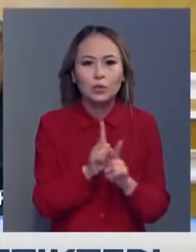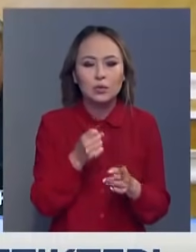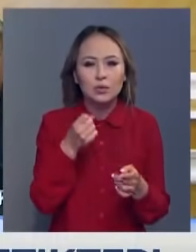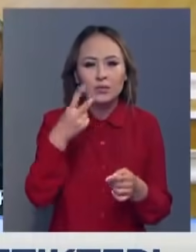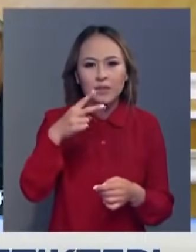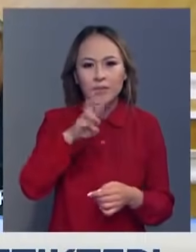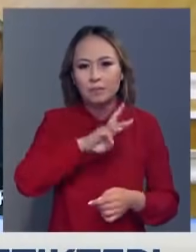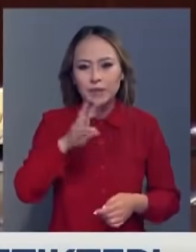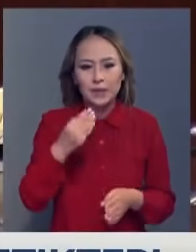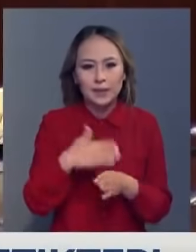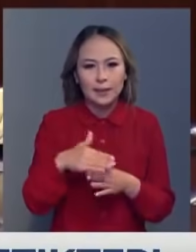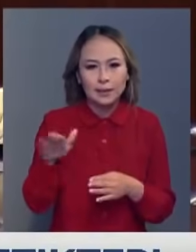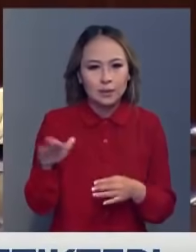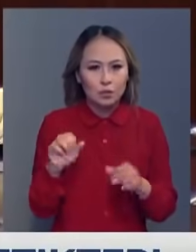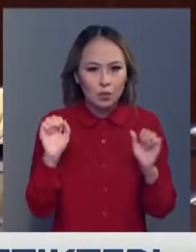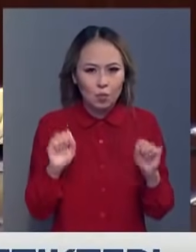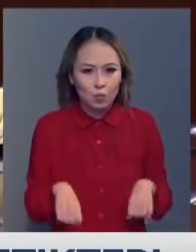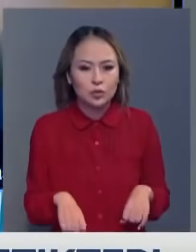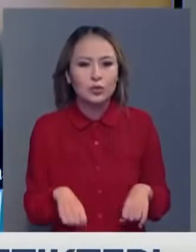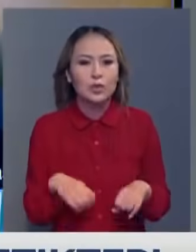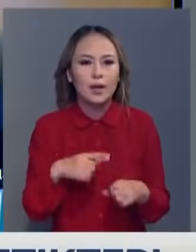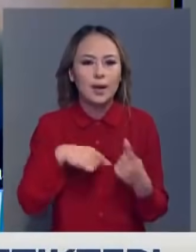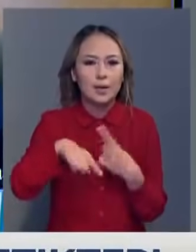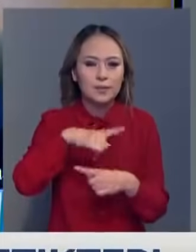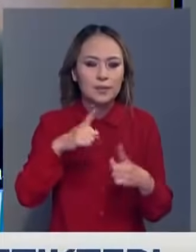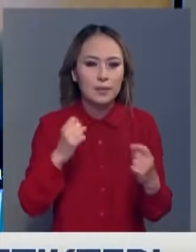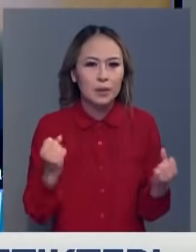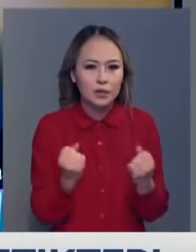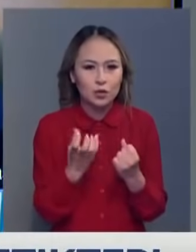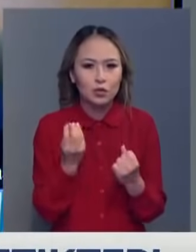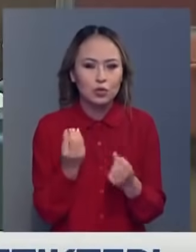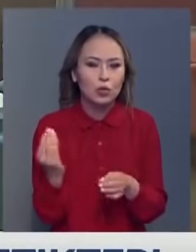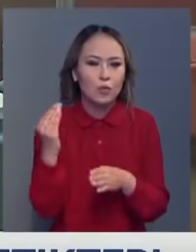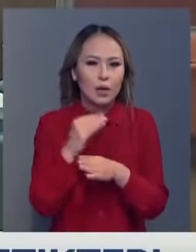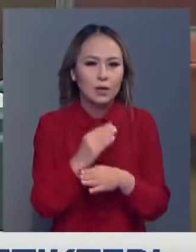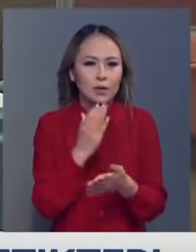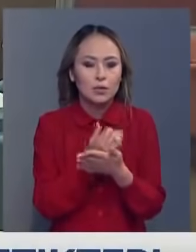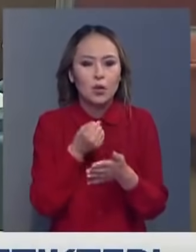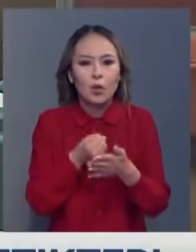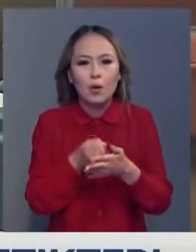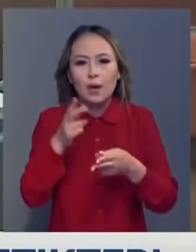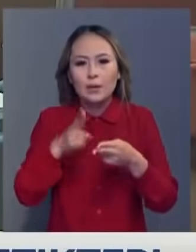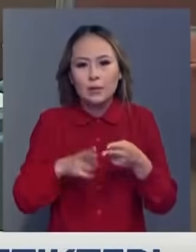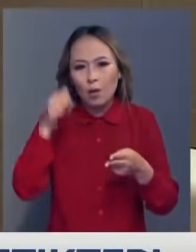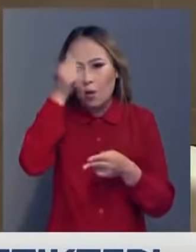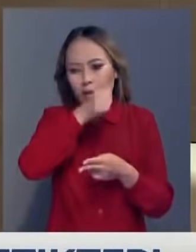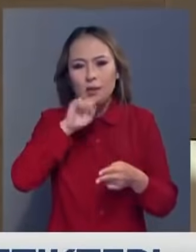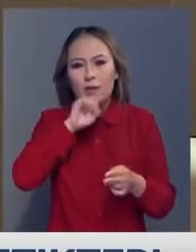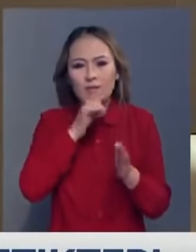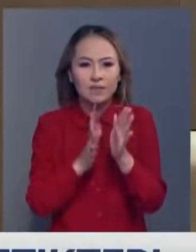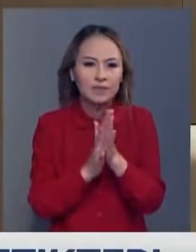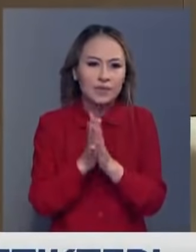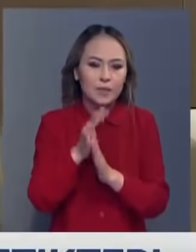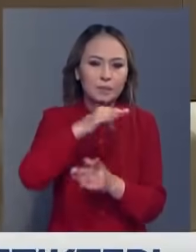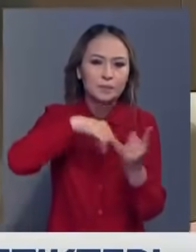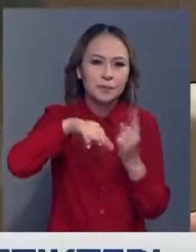миллион теңгеге дейін несие беріледі. Салаға серпін беріп кәсіпкерлерді қолдау мұнымен шектелмейді. Жыл соңына дейін елдегі экономикалық өсімді қалпына келтіріп,